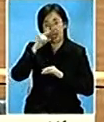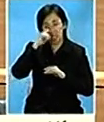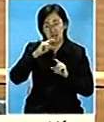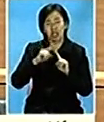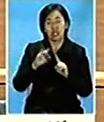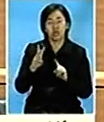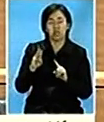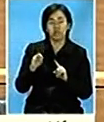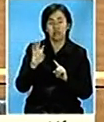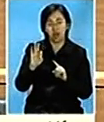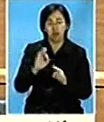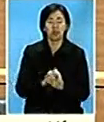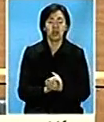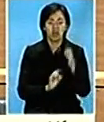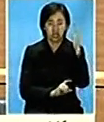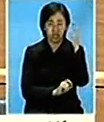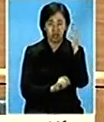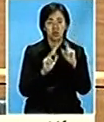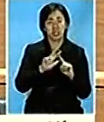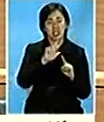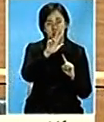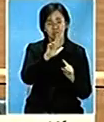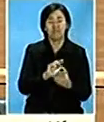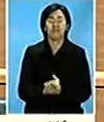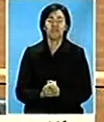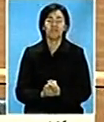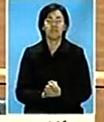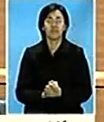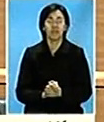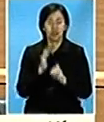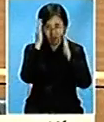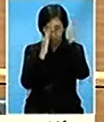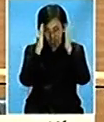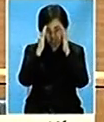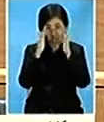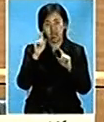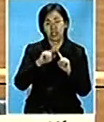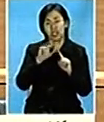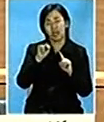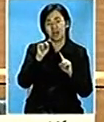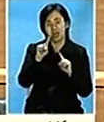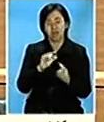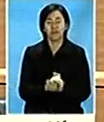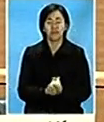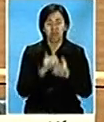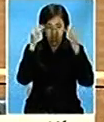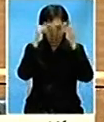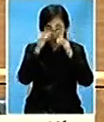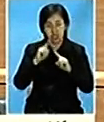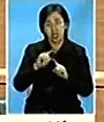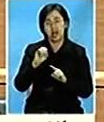69ในขณะที่สิงคโปร์อยู่อันดับที่3นะฮะมาเลเซียอยู่ที่อันดับที่31อินโดนีเซียอยู่อันดับ